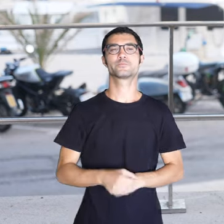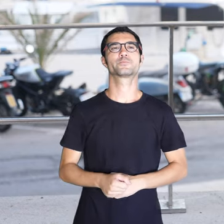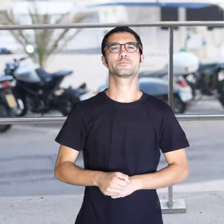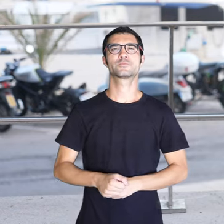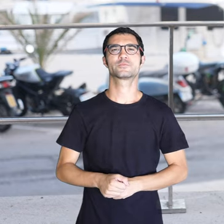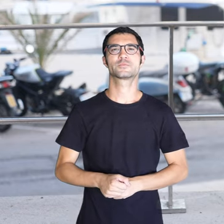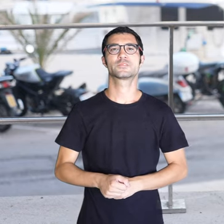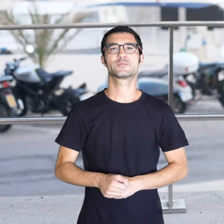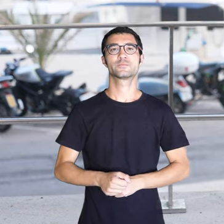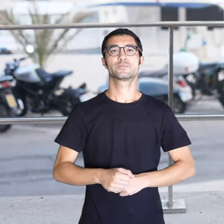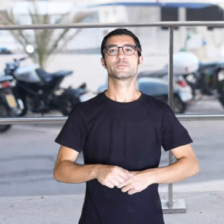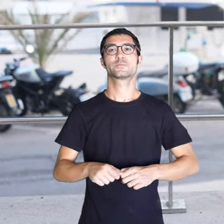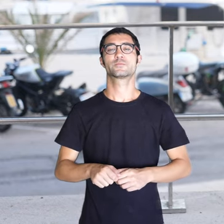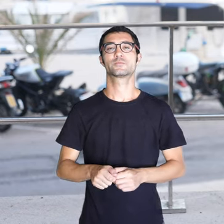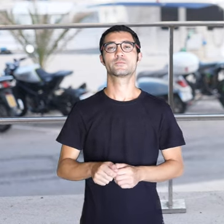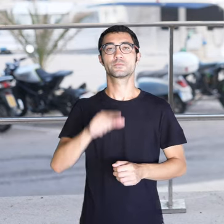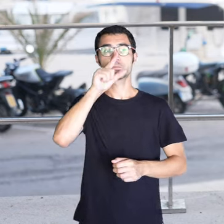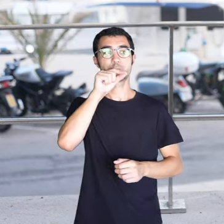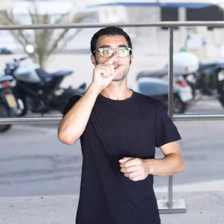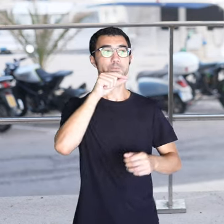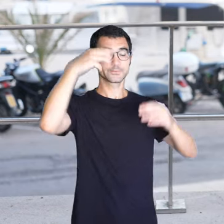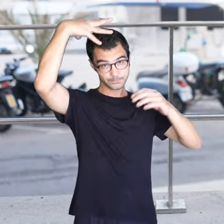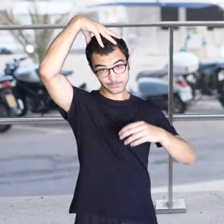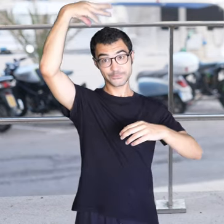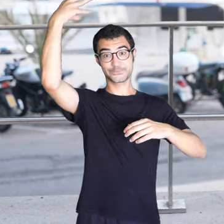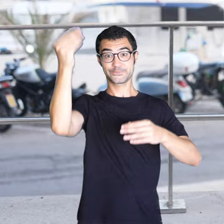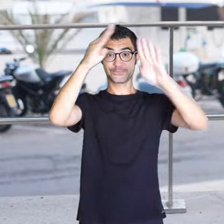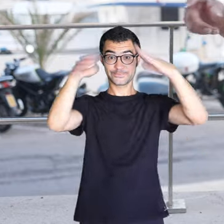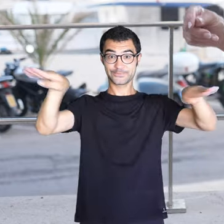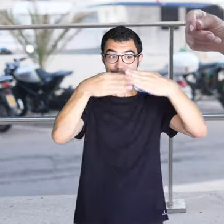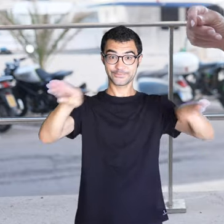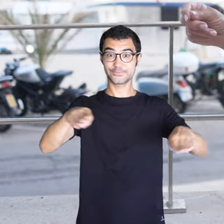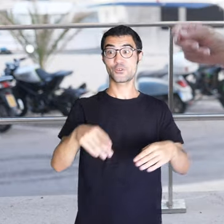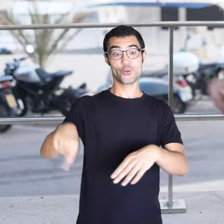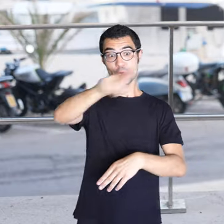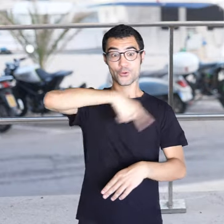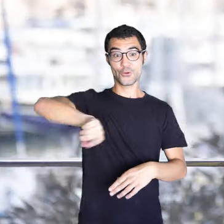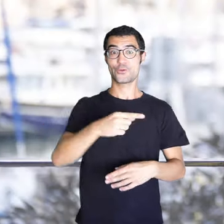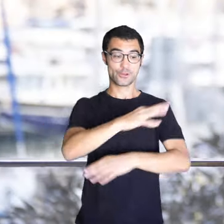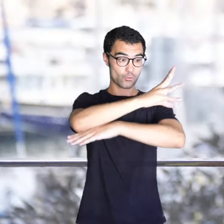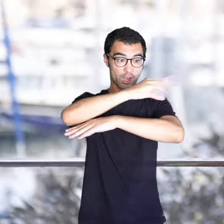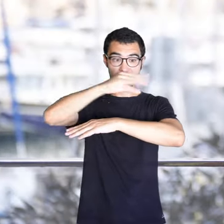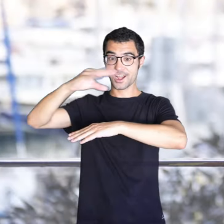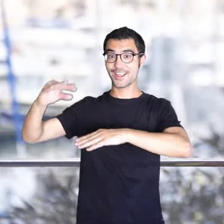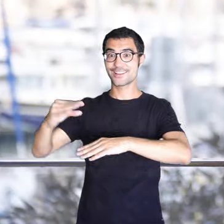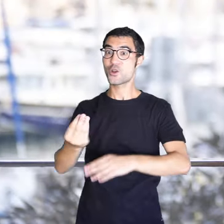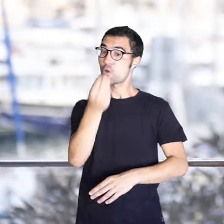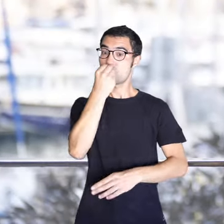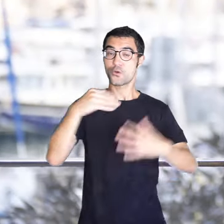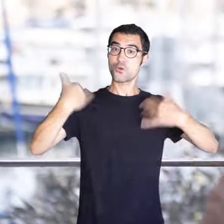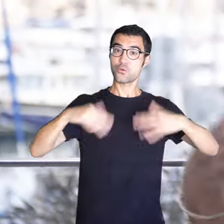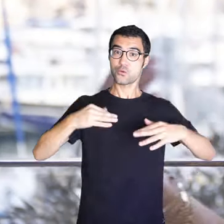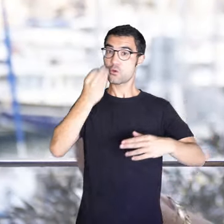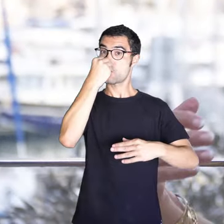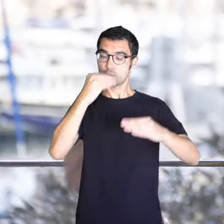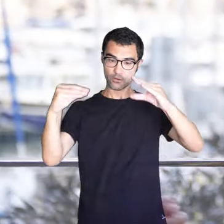a vendre que les barques sortien en els calamars, i aquí hi ha molta afició en els calamars rellenos. I si, per exemple, el dilluns,